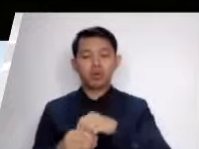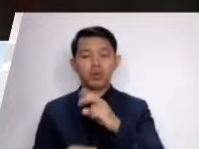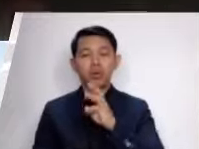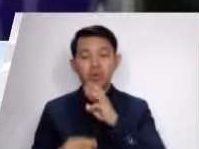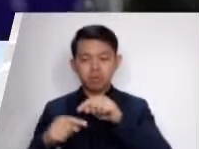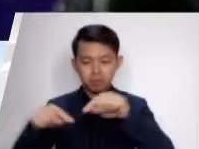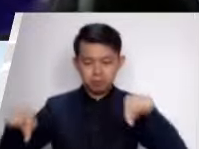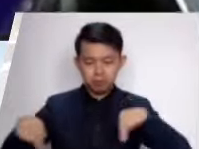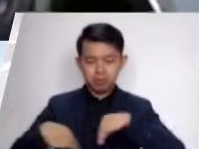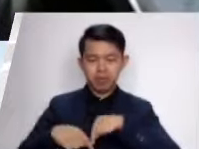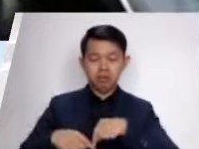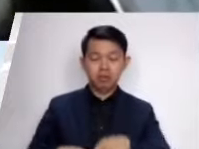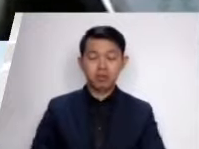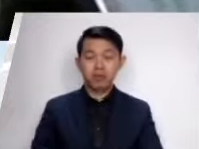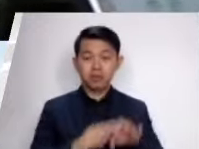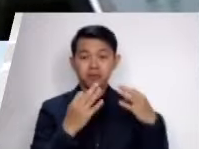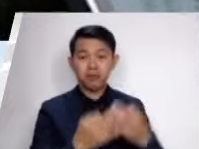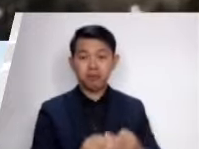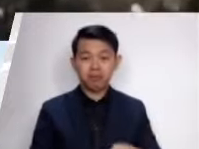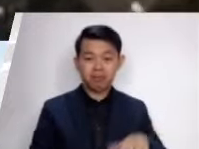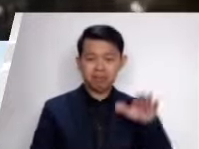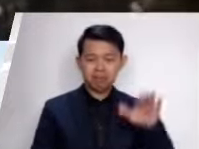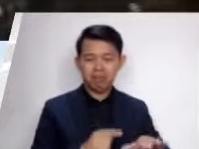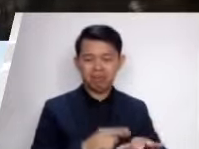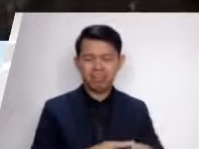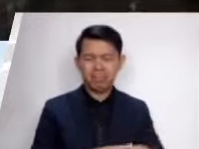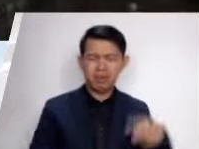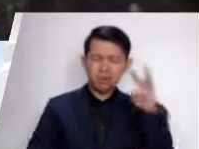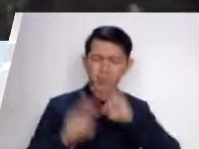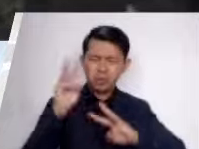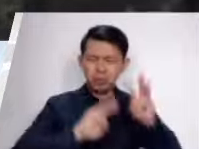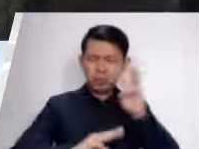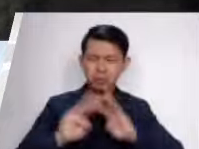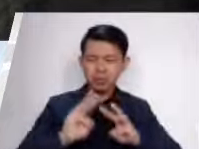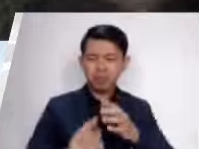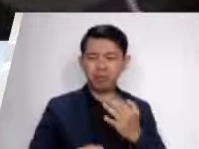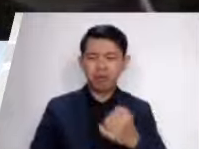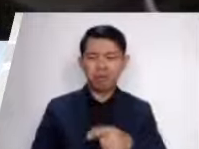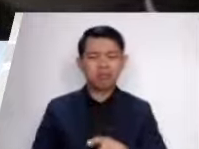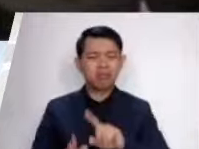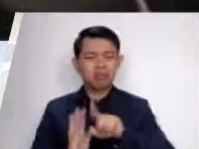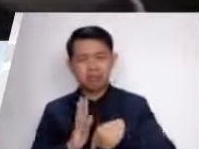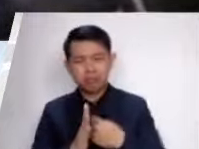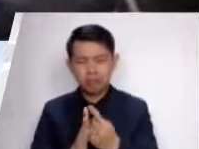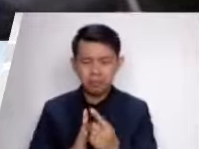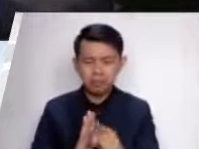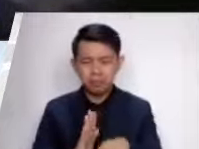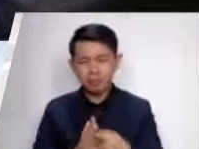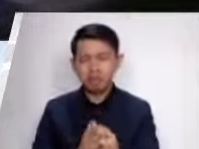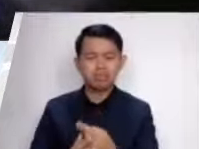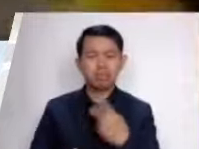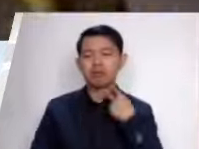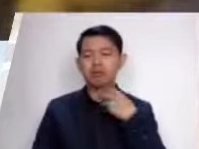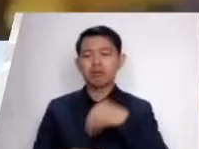bata dahil ilang oras na itong naipit sa balon. Ang rescuers binigyan na ng oxygen supply ang bata. Gumamit na rin po sila ng